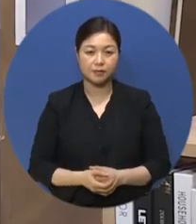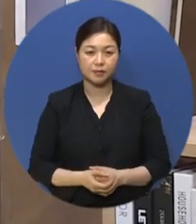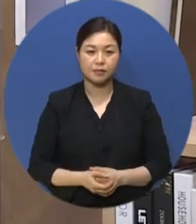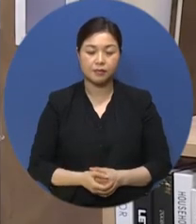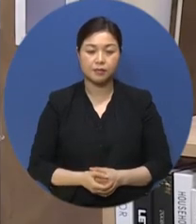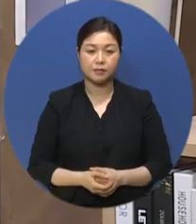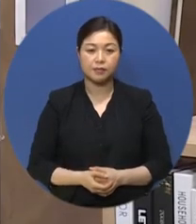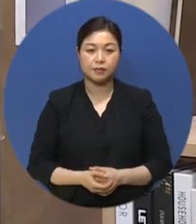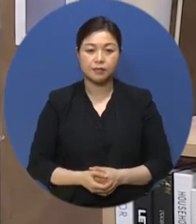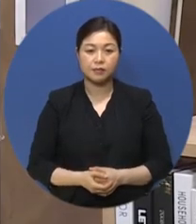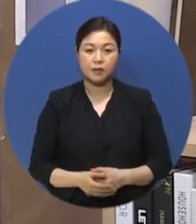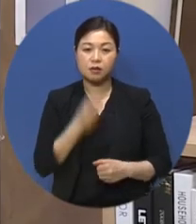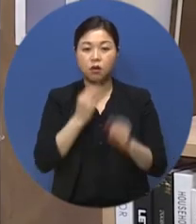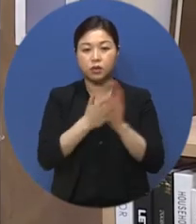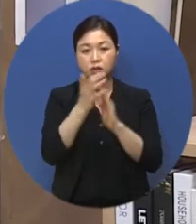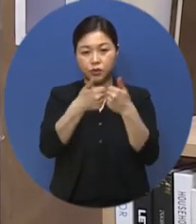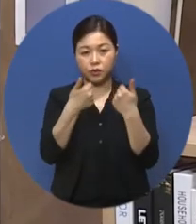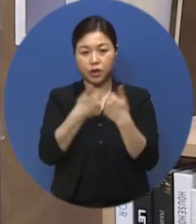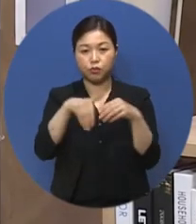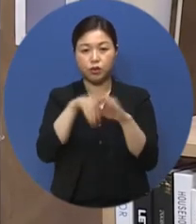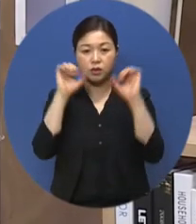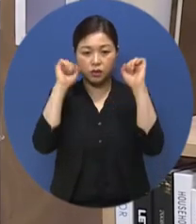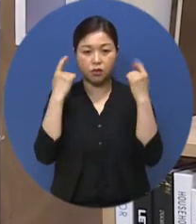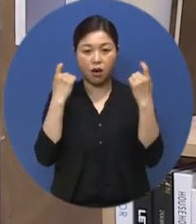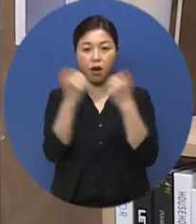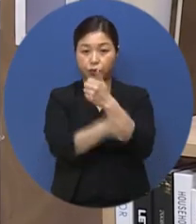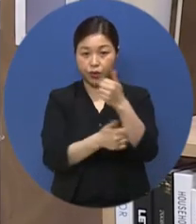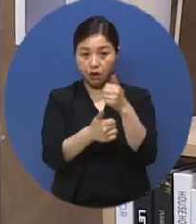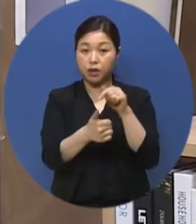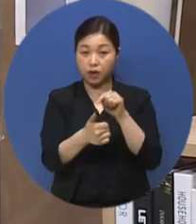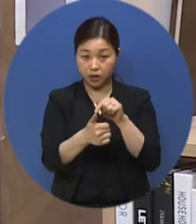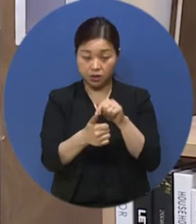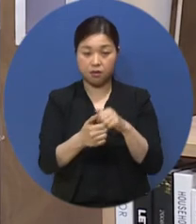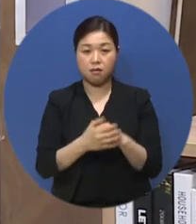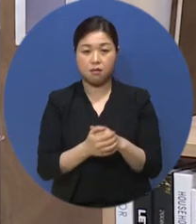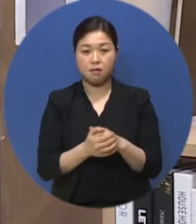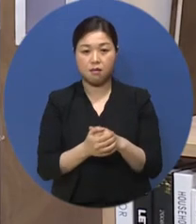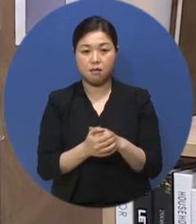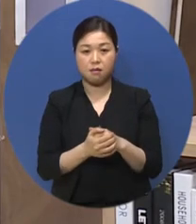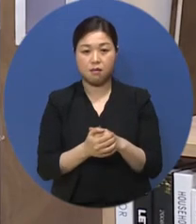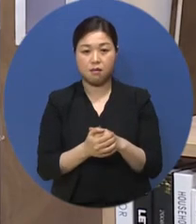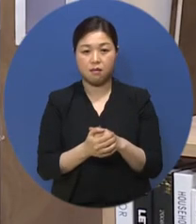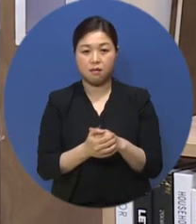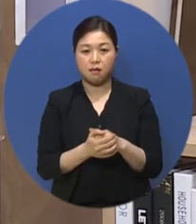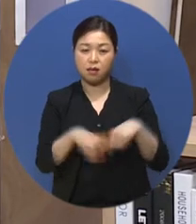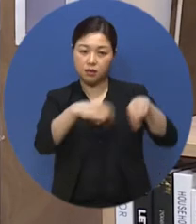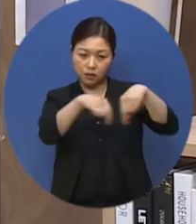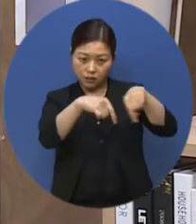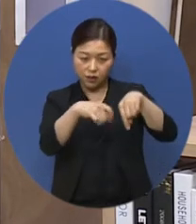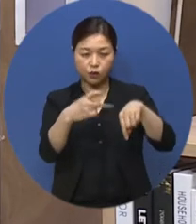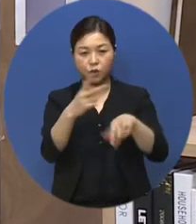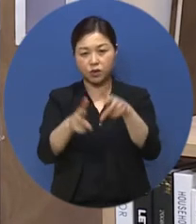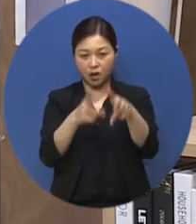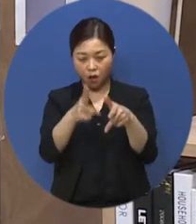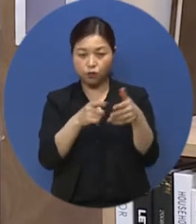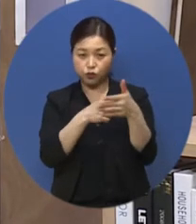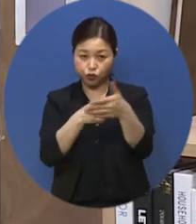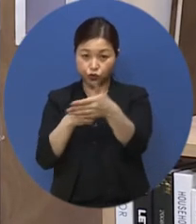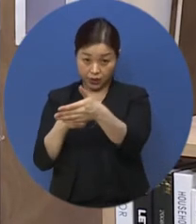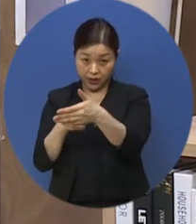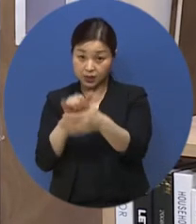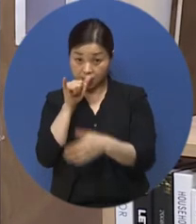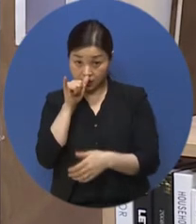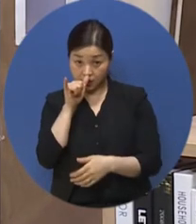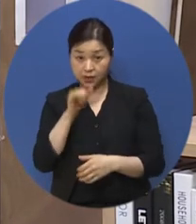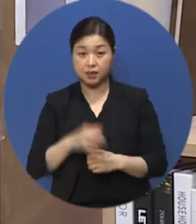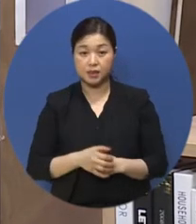그러면 현재 이제 서울시의회 이제 문화체육관광위원회에서 좀 많은 여러 정책과 사업들을 추진